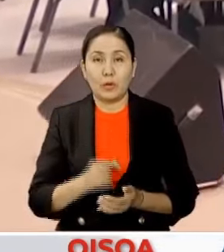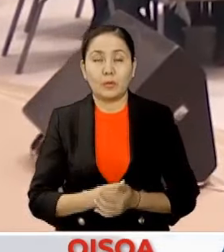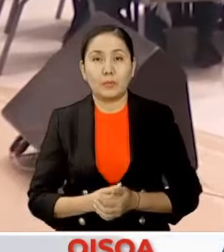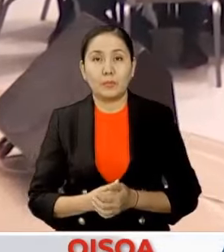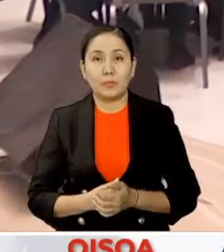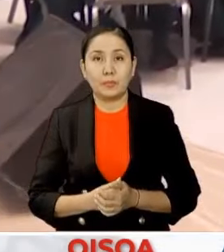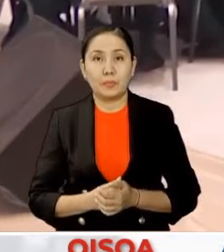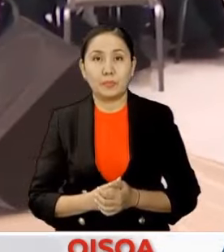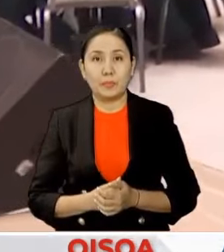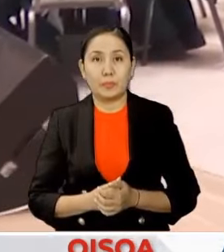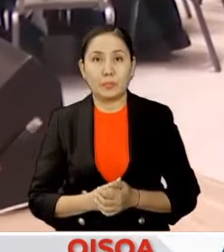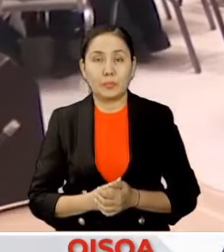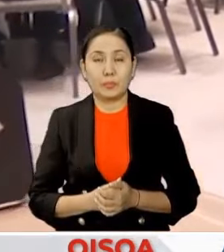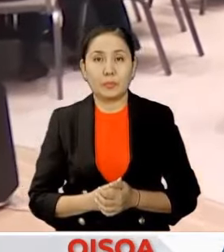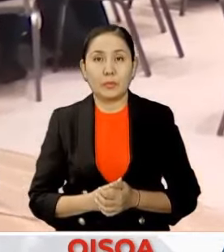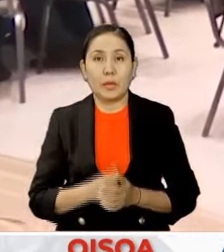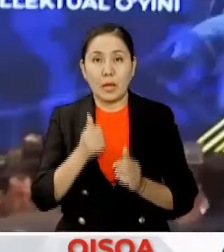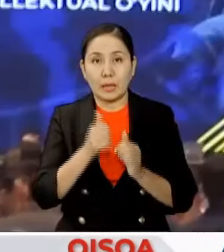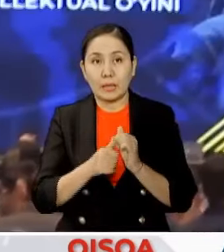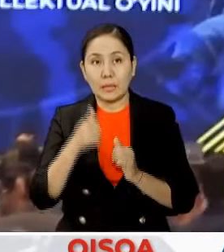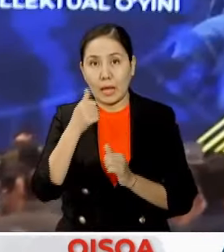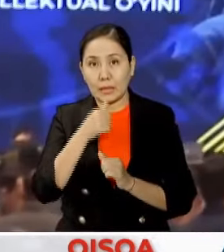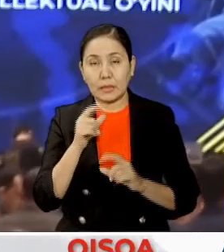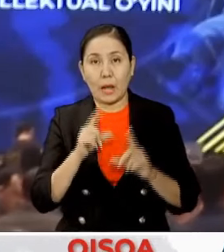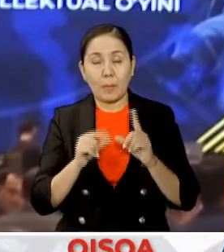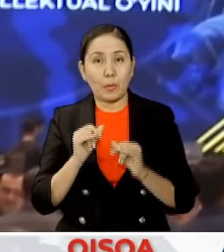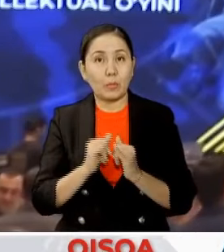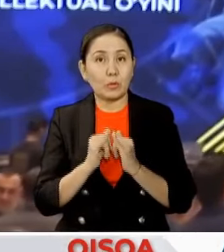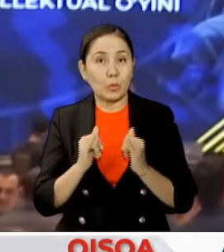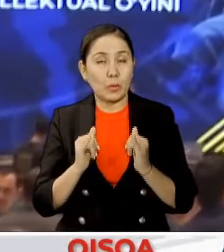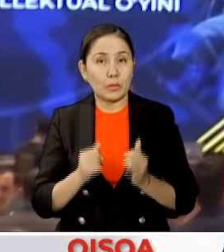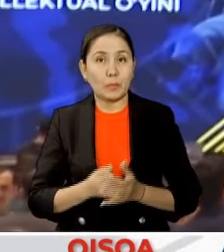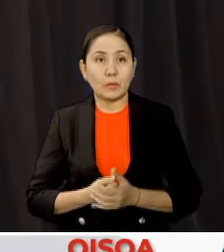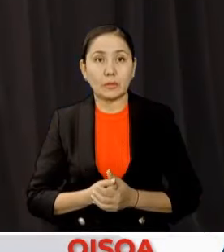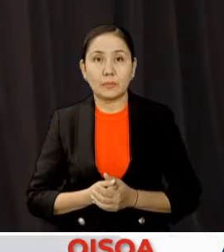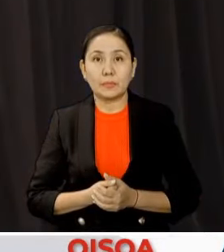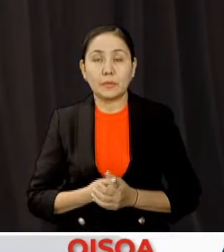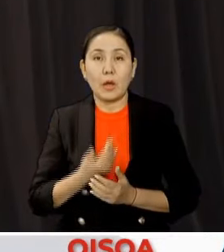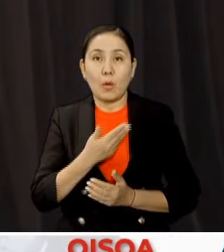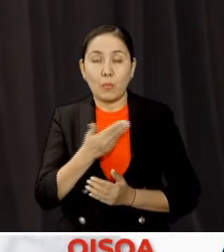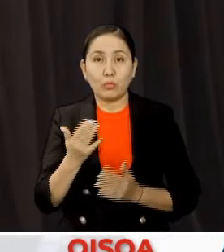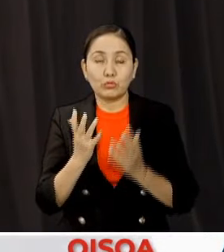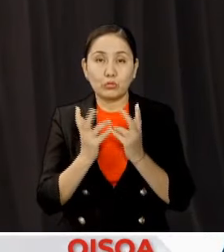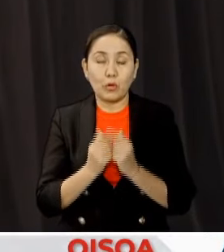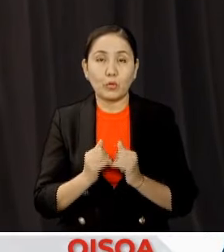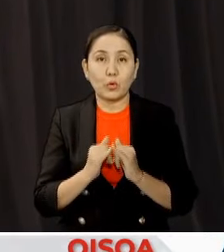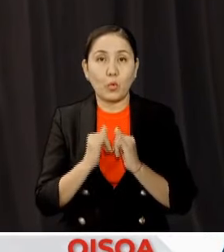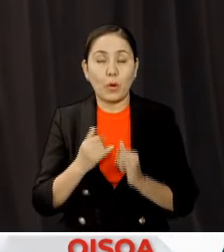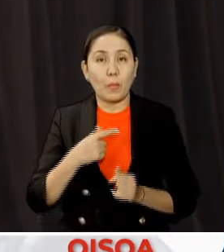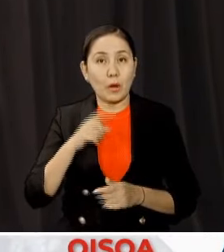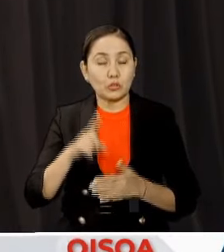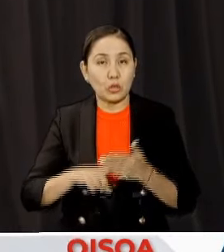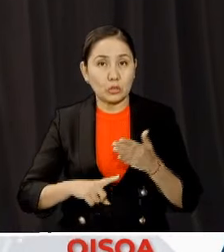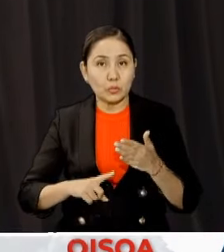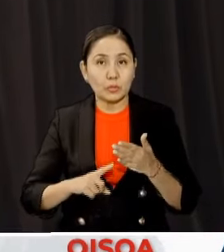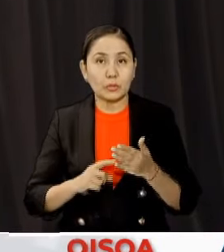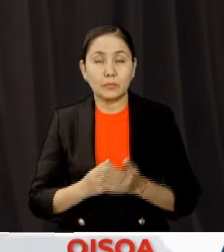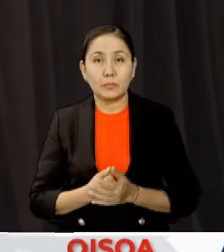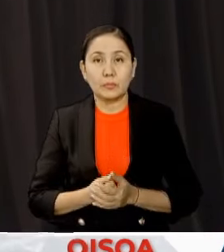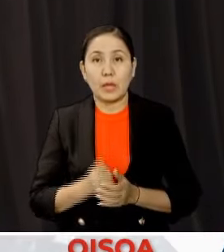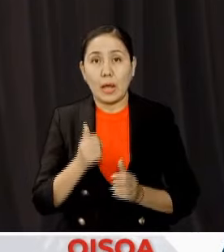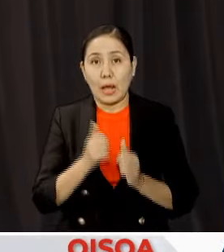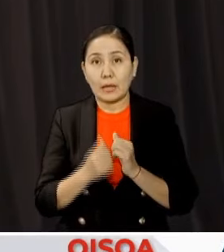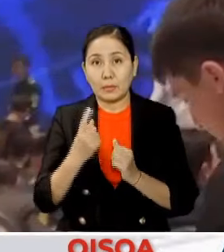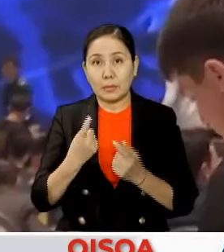xursand qilgan tarafi yildan yilga bu turnirda ishtirok etishni xohlaydigan tashkilotlar vazirliklarining sonini ko'payishi. Men ishonchim komilki, har